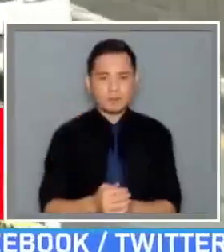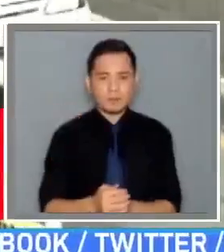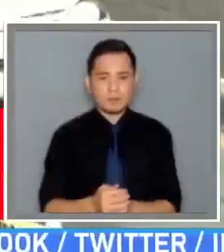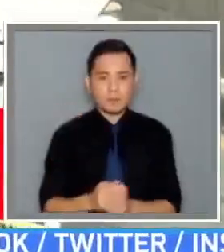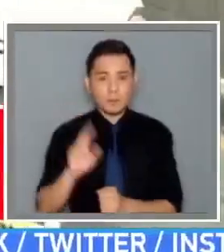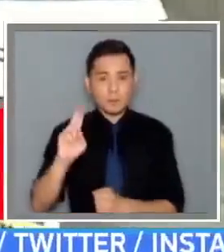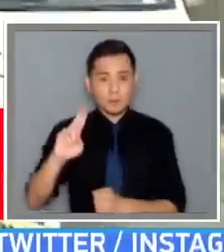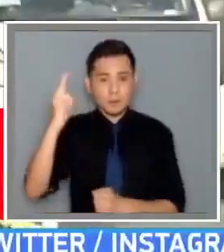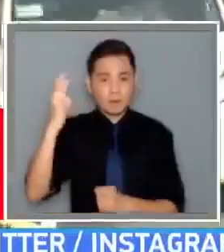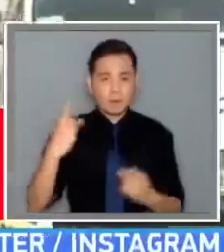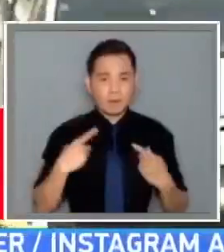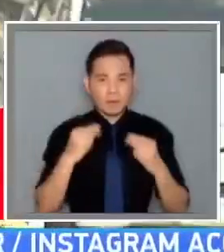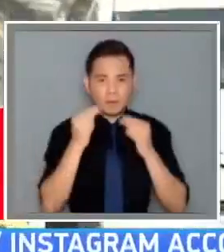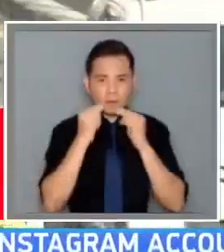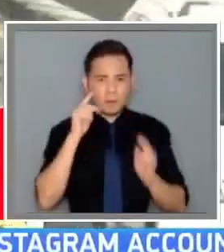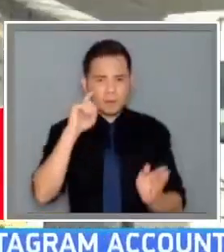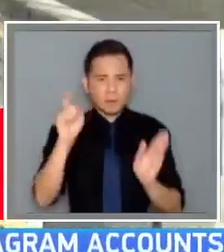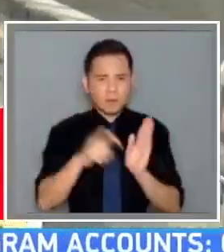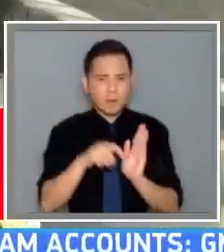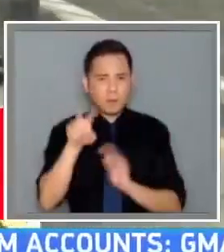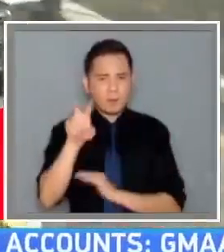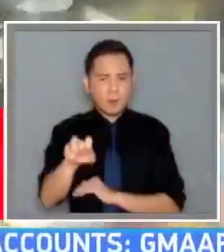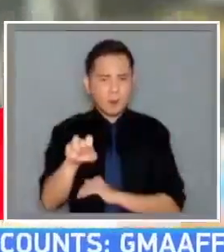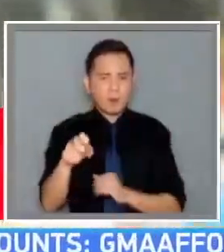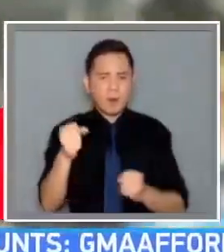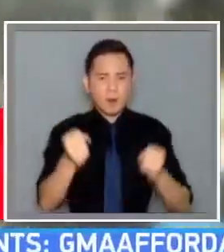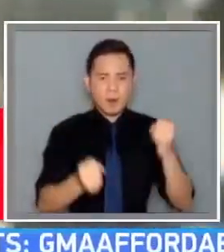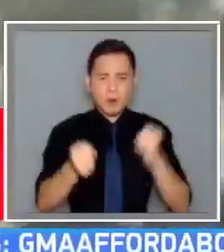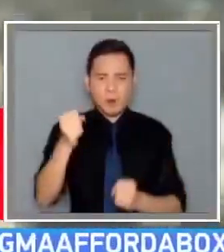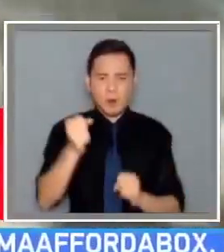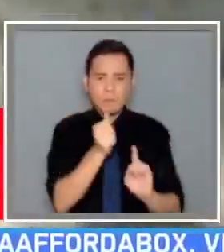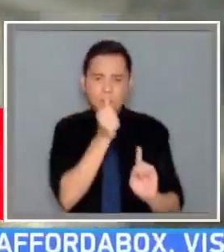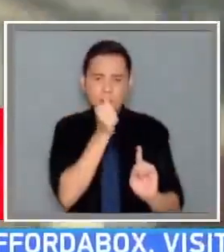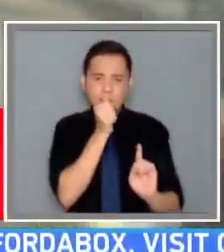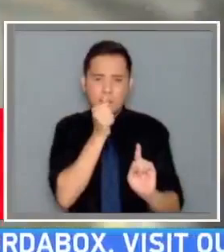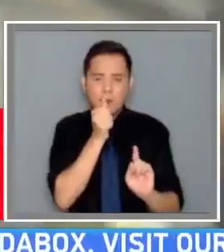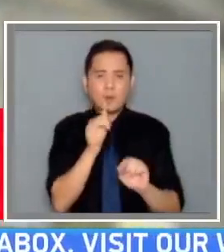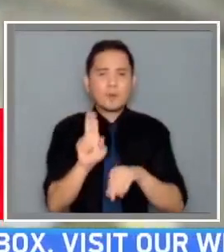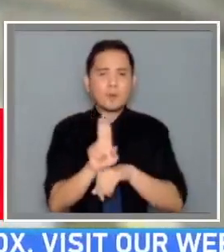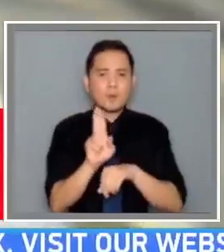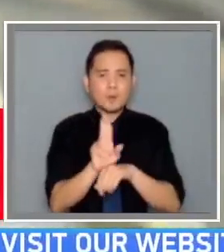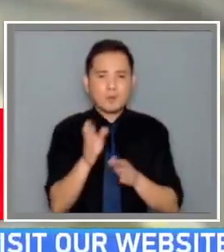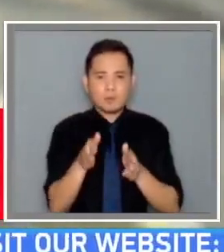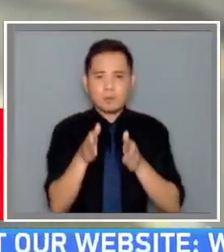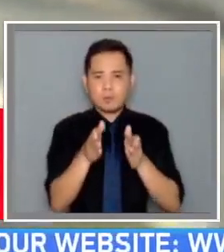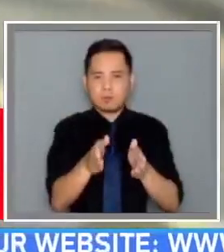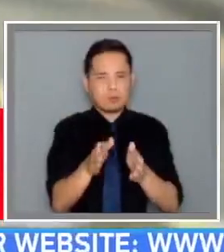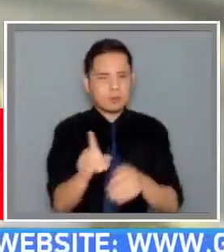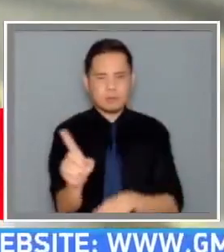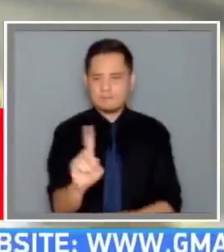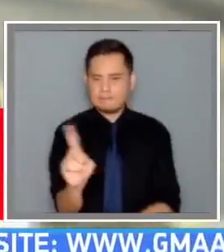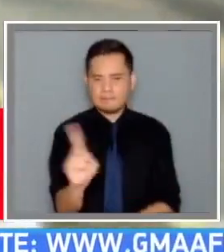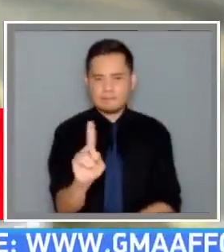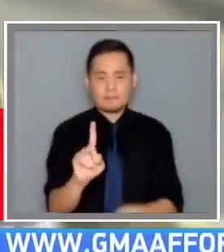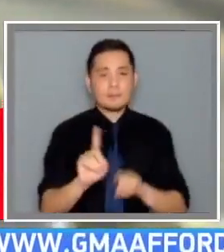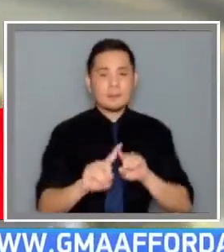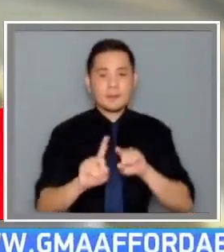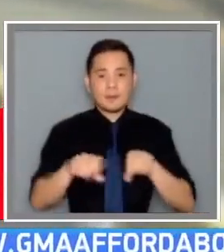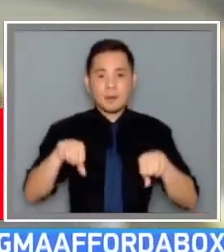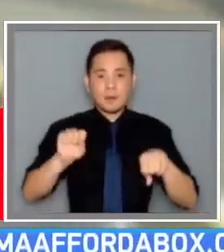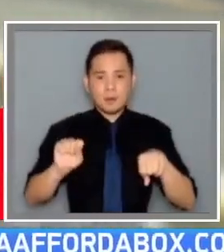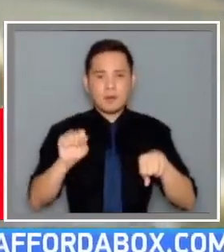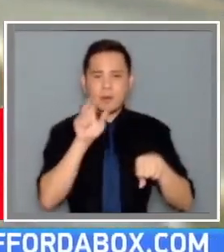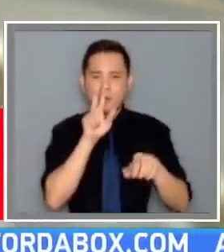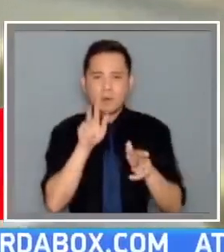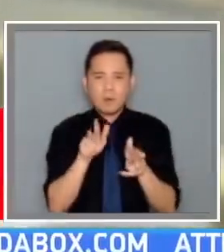may mga nakita pa rin private vehicles na dumaraan sa EDSA Busway. Ang ilang motorsiklo po ayan, nako,